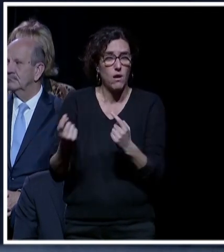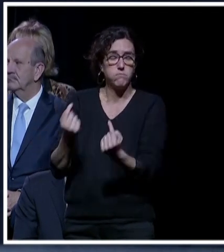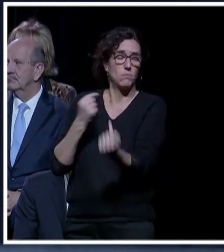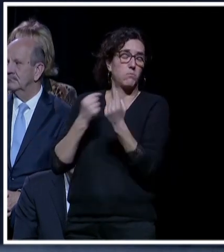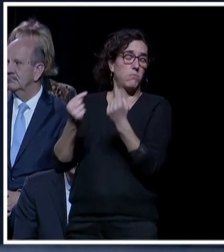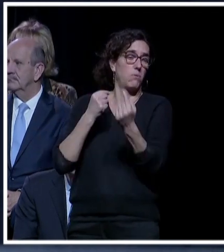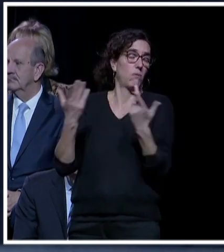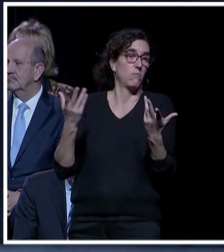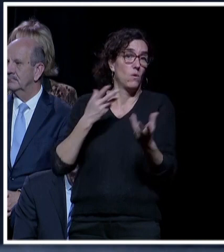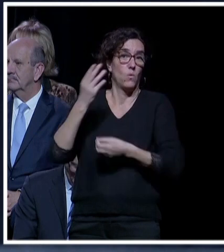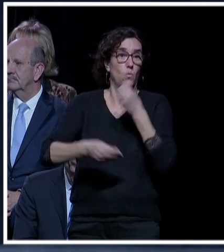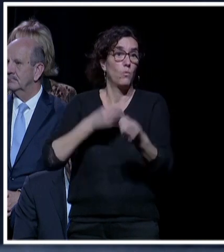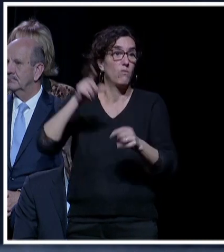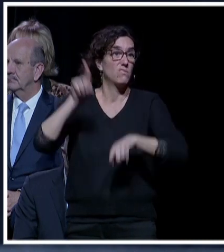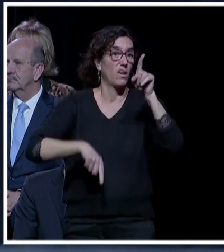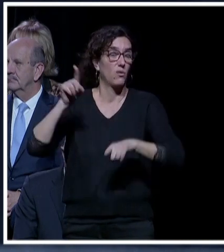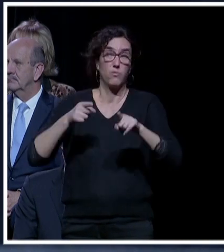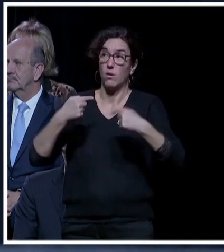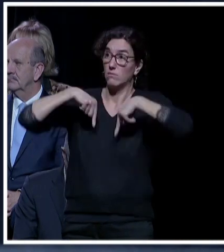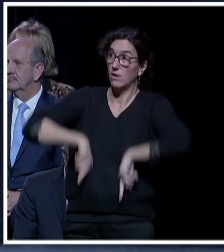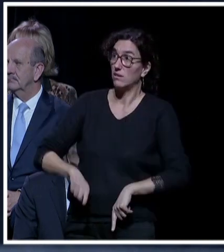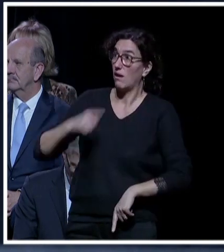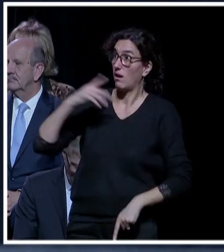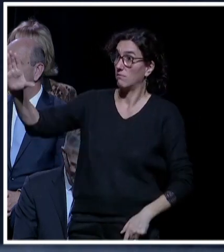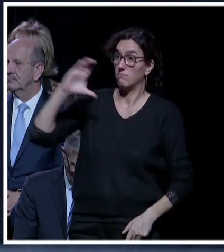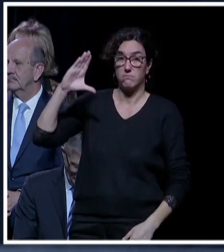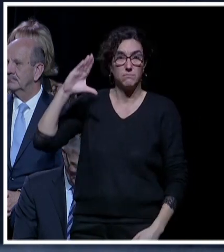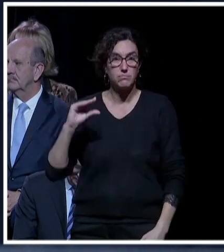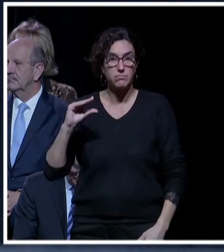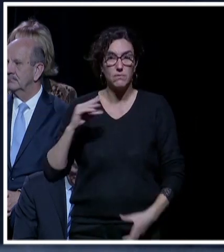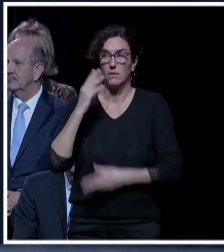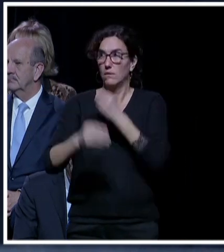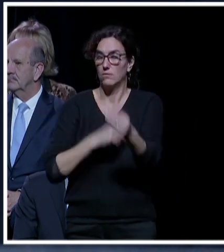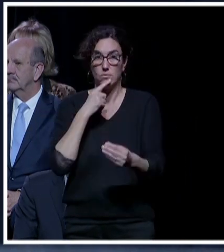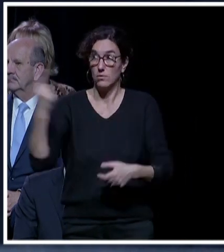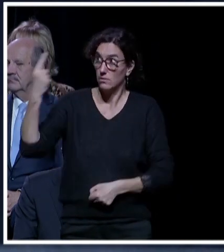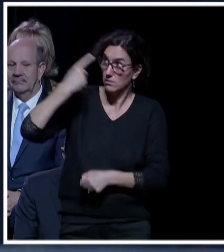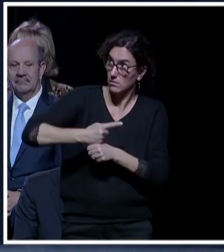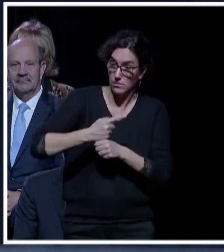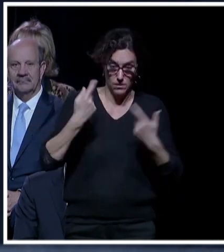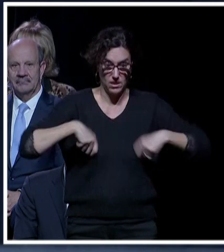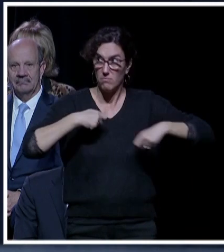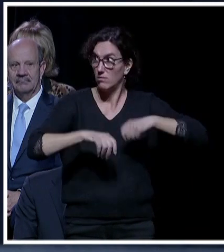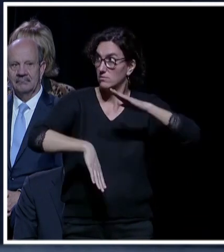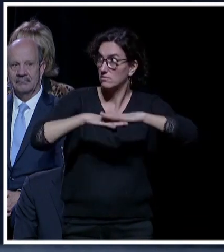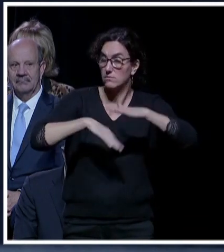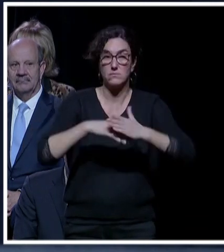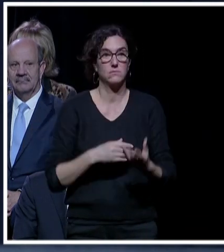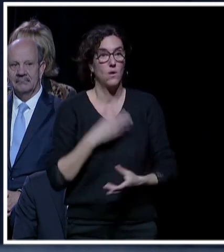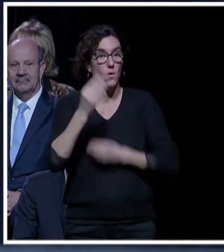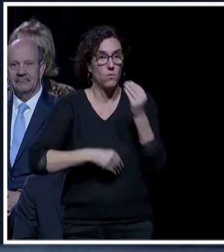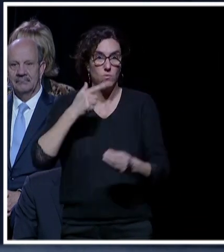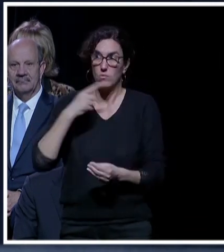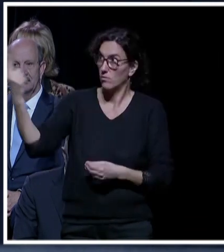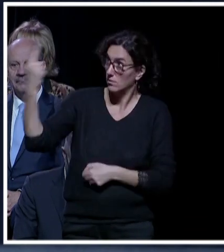baisse des dotations de l'État, les augmentations de dépenses qui nous sont imposées, avec aussi les amendes délirantes, parce que malgré nos efforts,